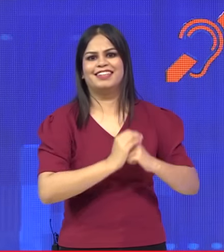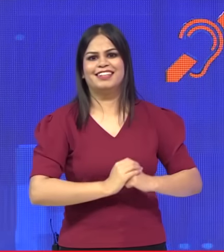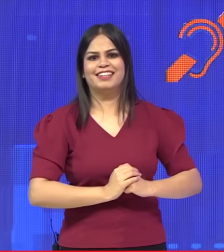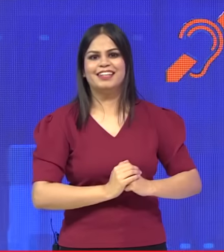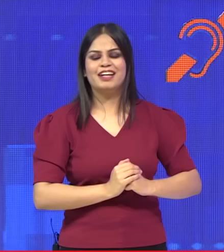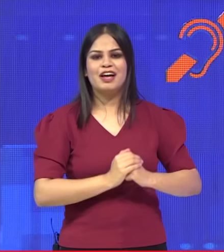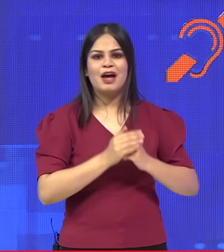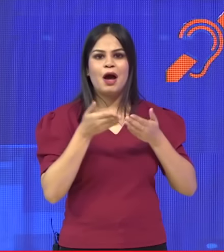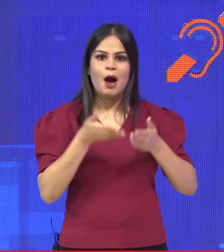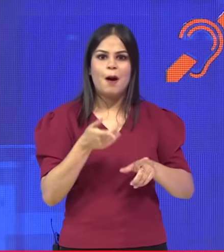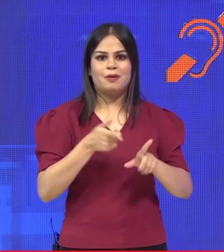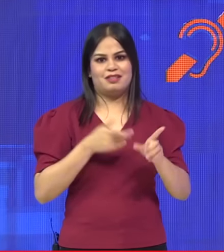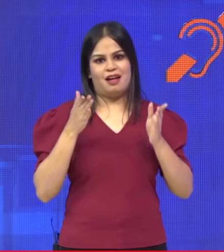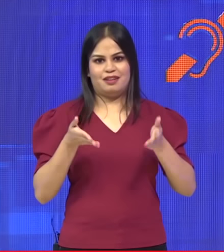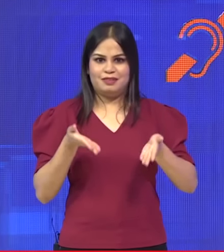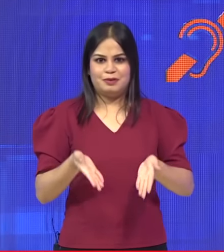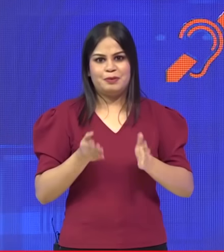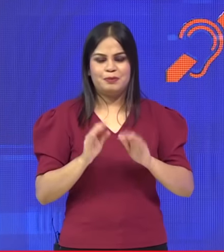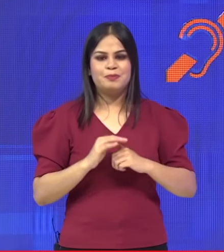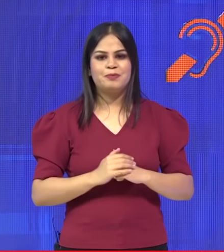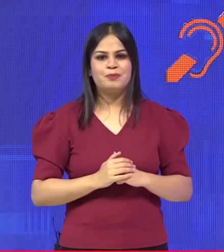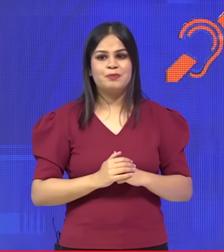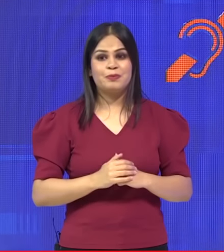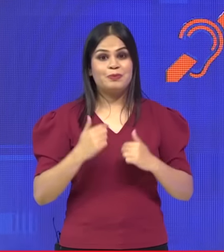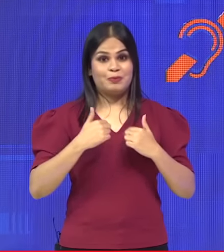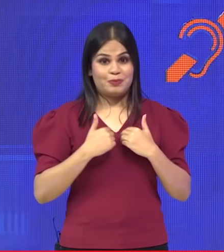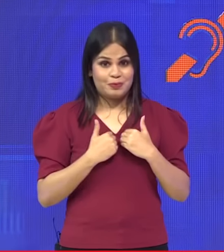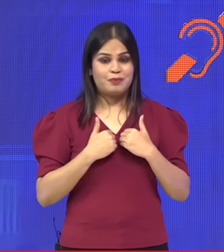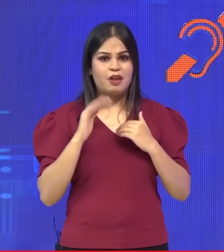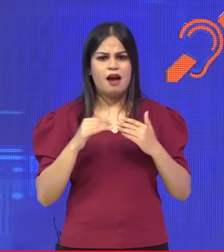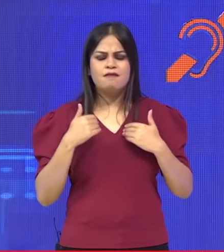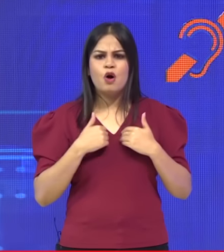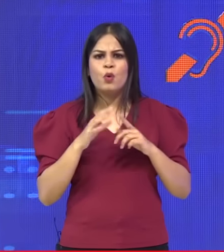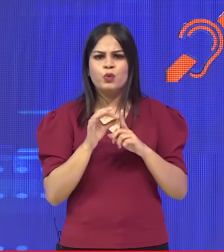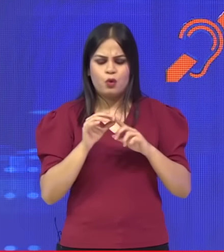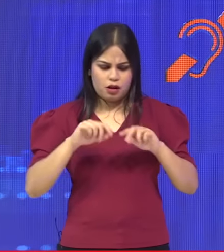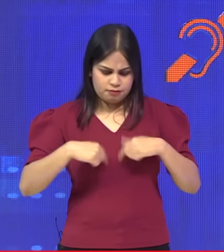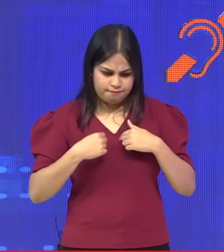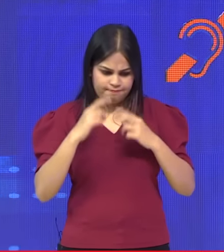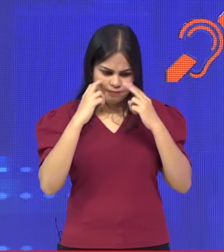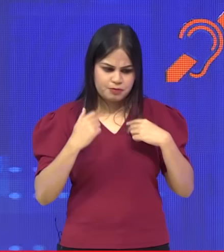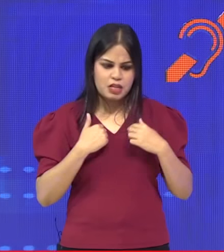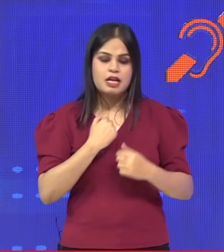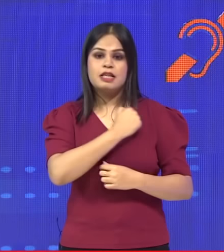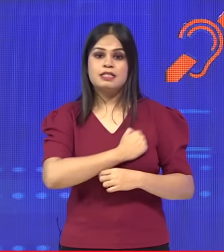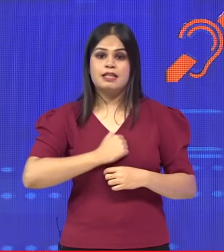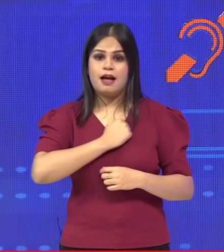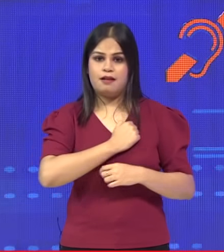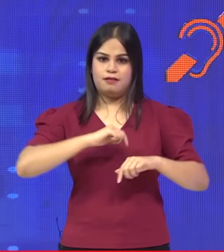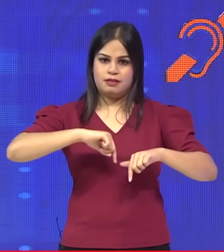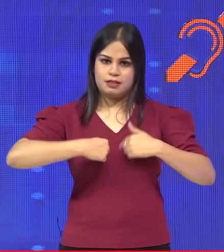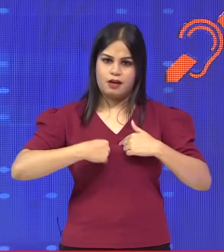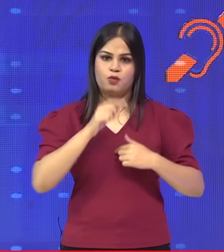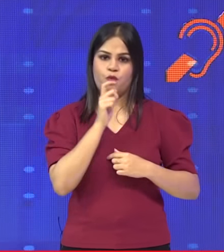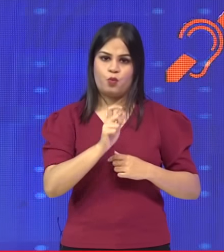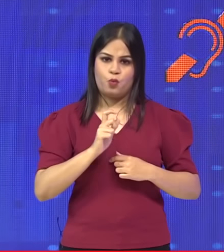अब इस साल इस अवार्ड की माइसेल्फ इसे और अपॉलिजी तू मी सेल्फ पर